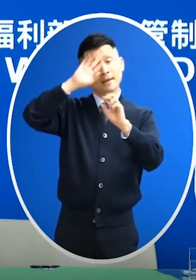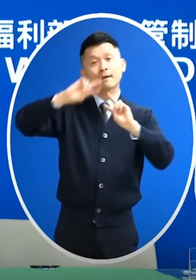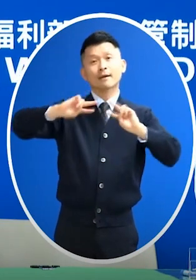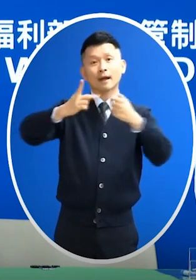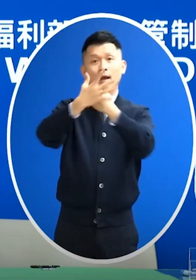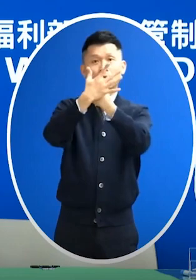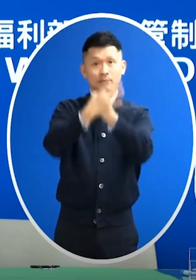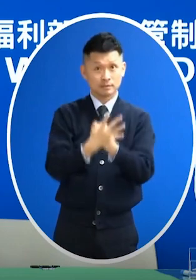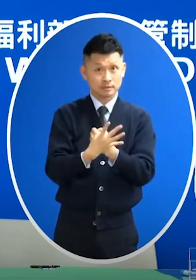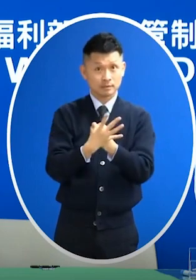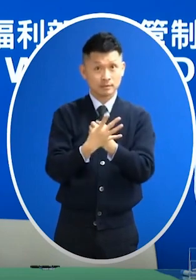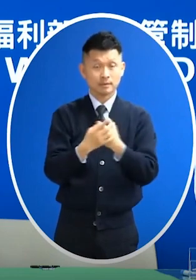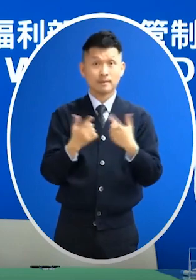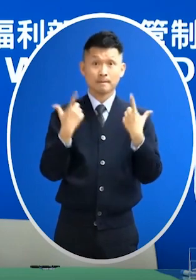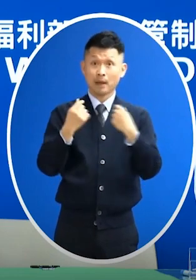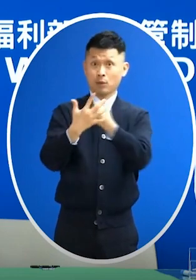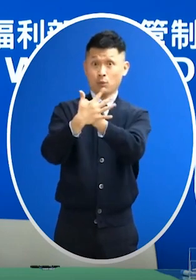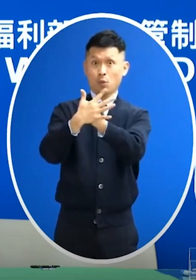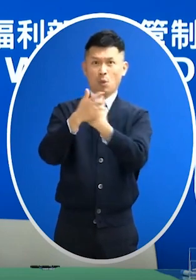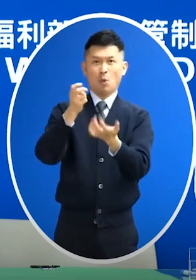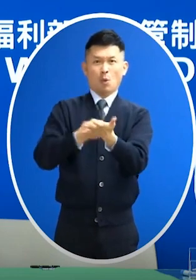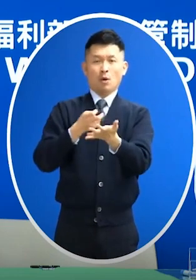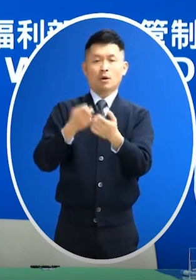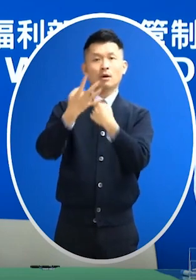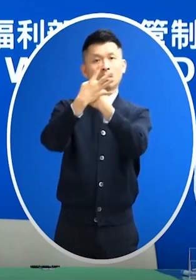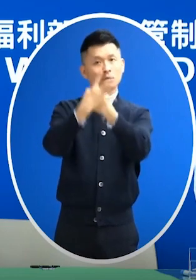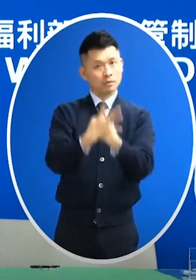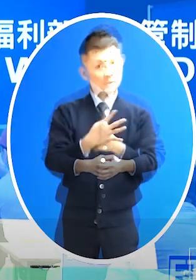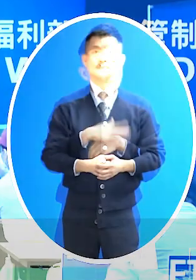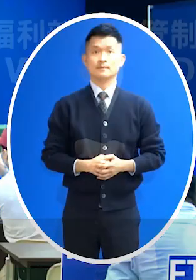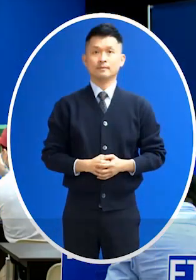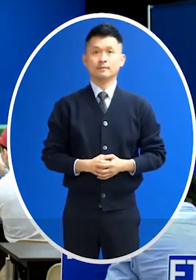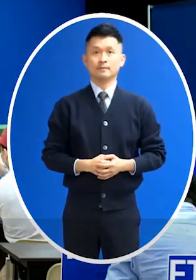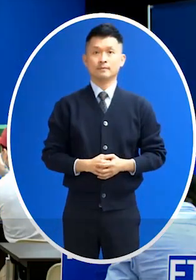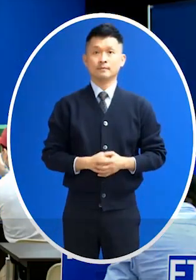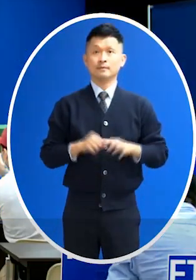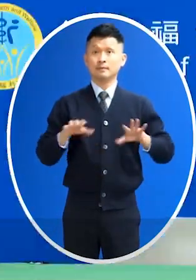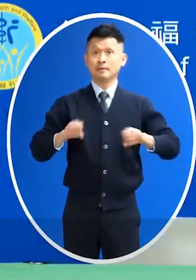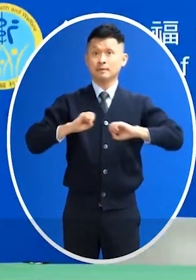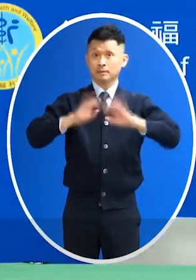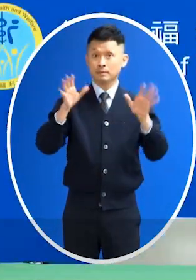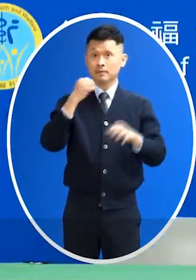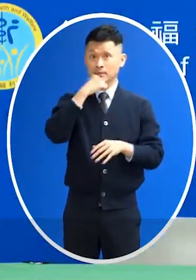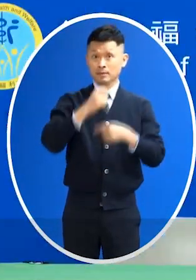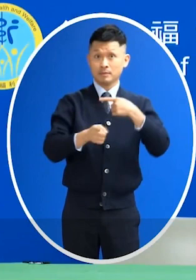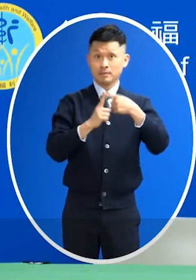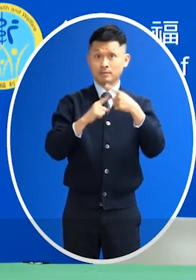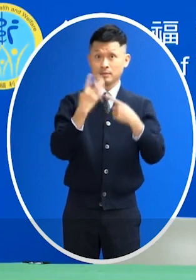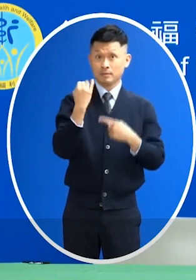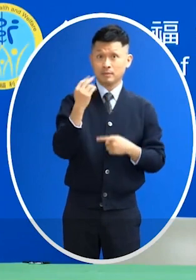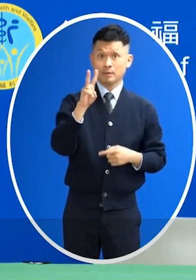类？那从第四、第五类改成第四类，我想答案是有可能。 那今天本土病例是